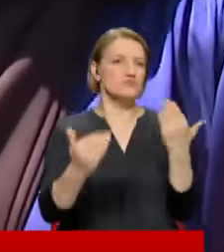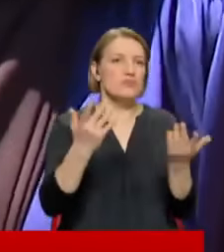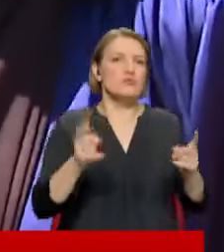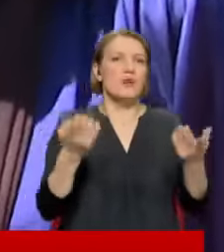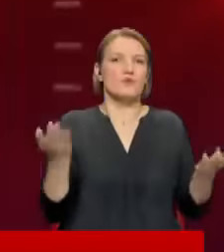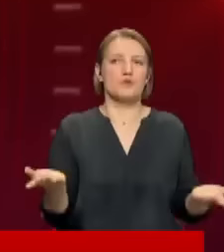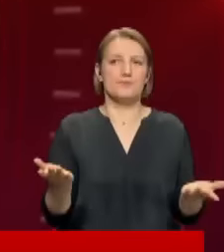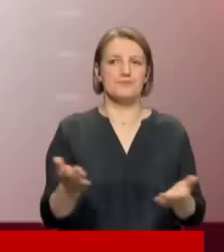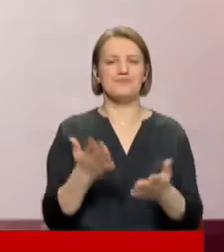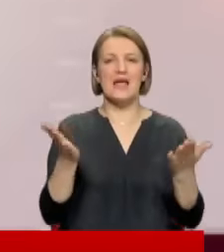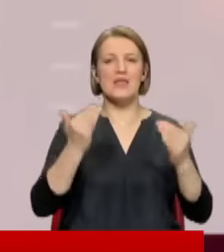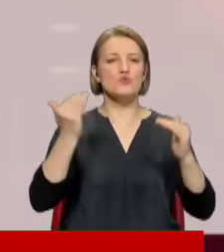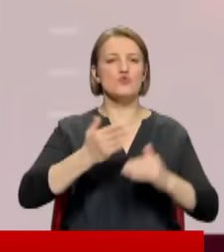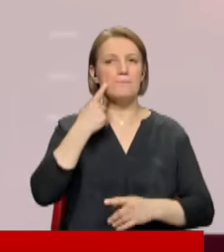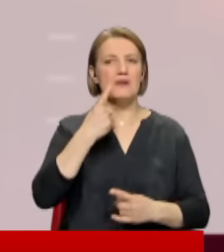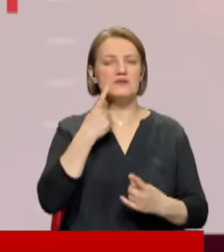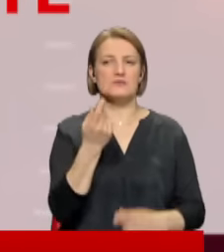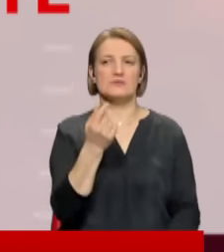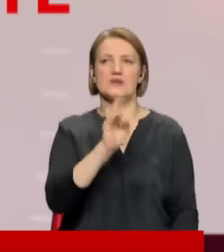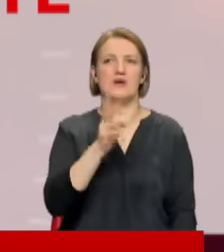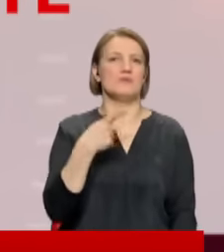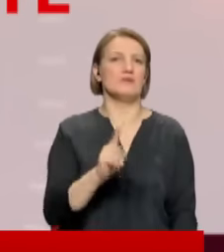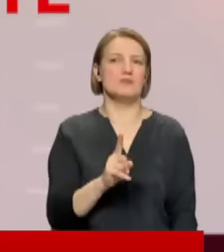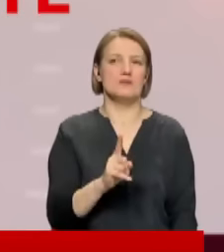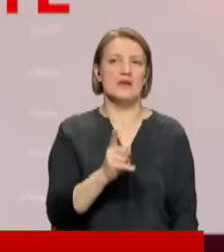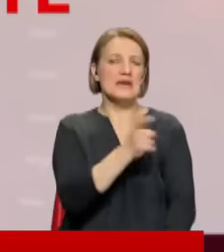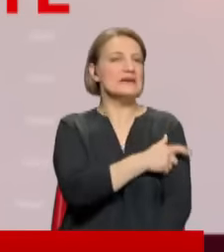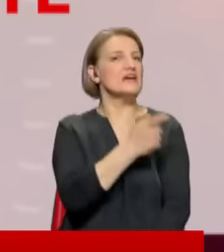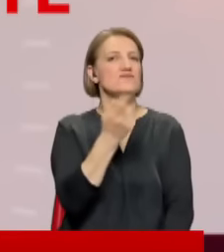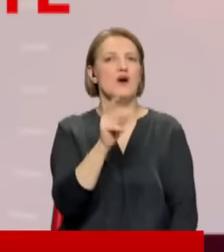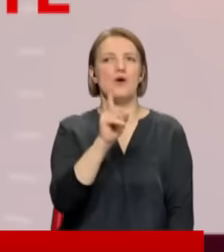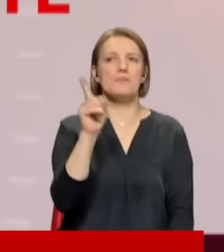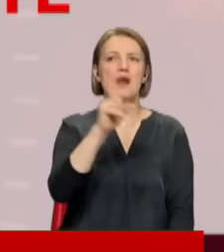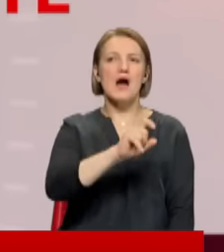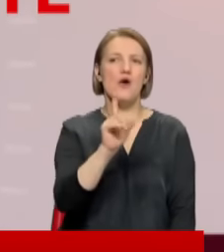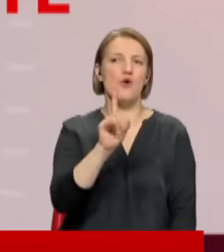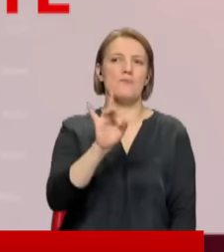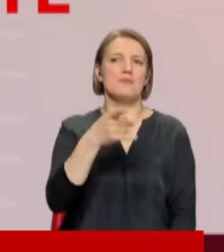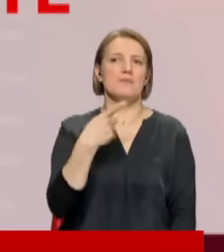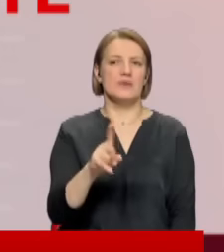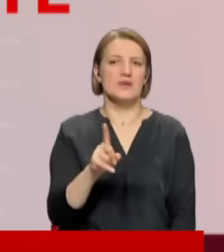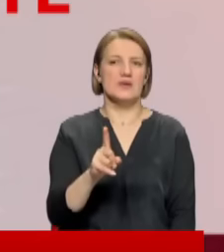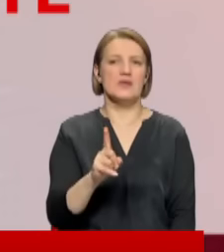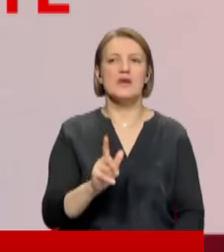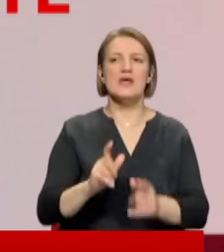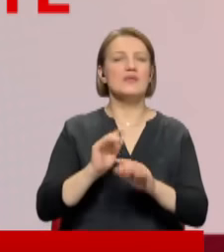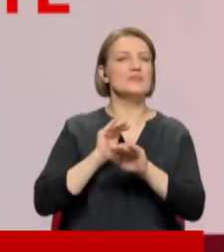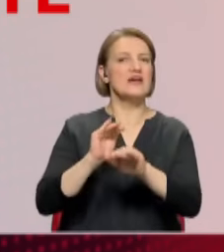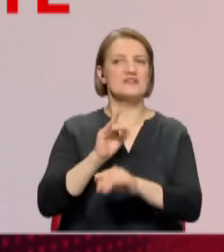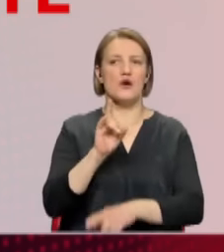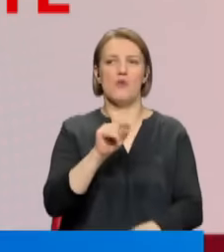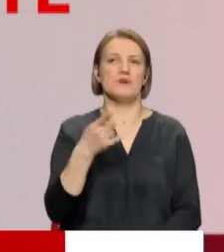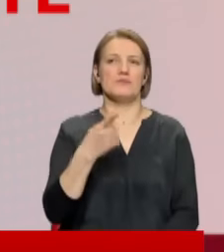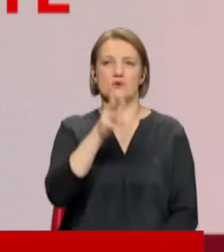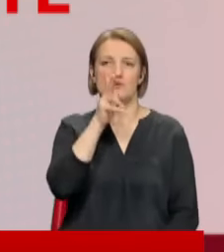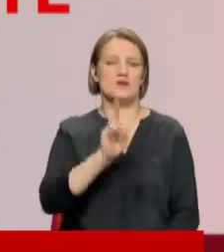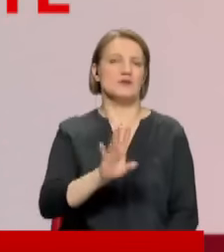bulamıyoruz maalesef. En düşük bakıcı ücreti 20 bin lira. Kreş fiyatları da aylık en az 15 bin lira. Verilecek destek ise